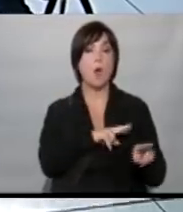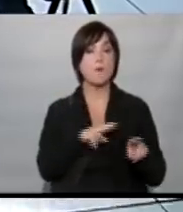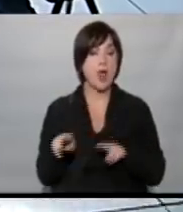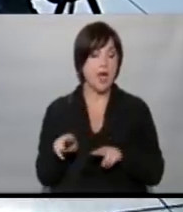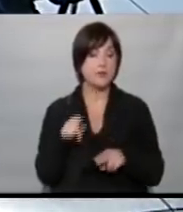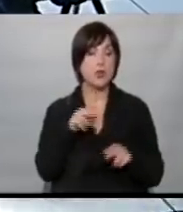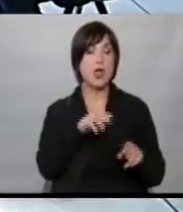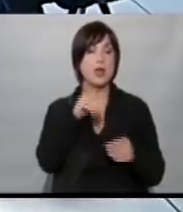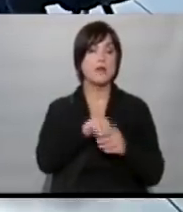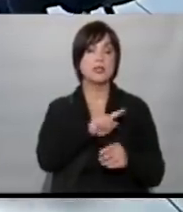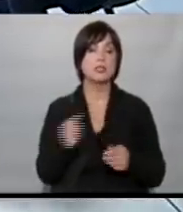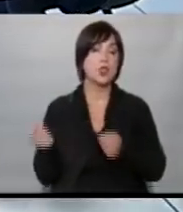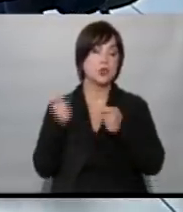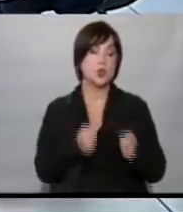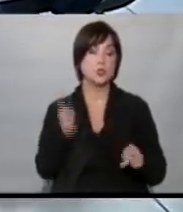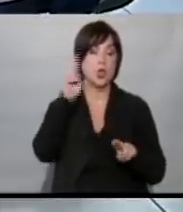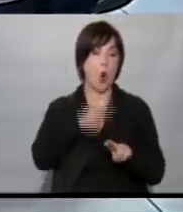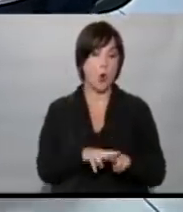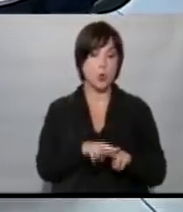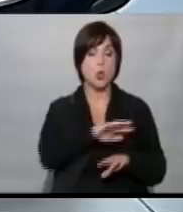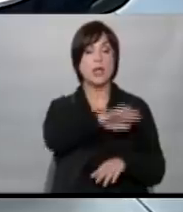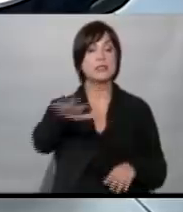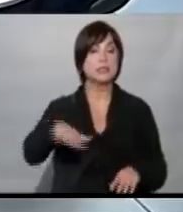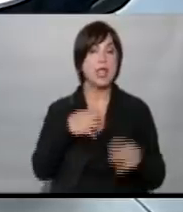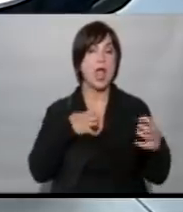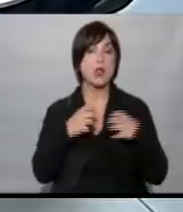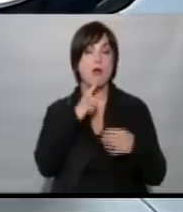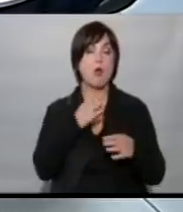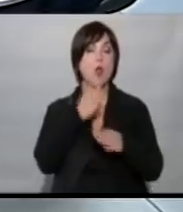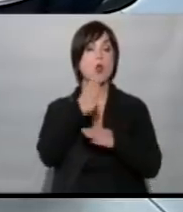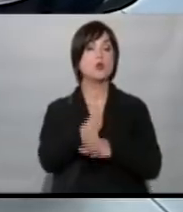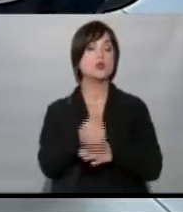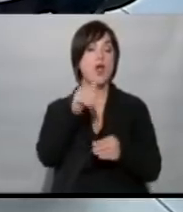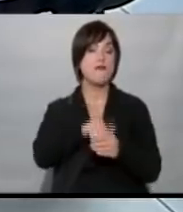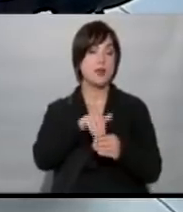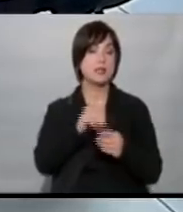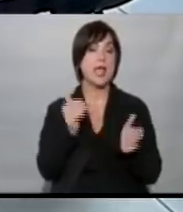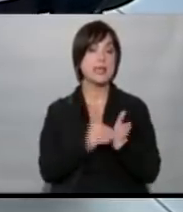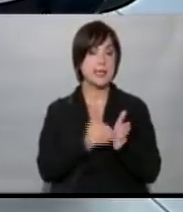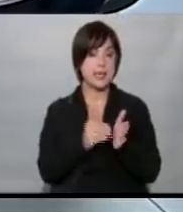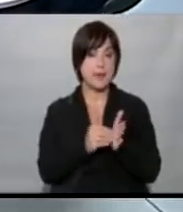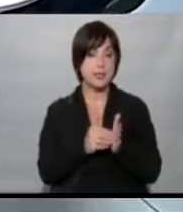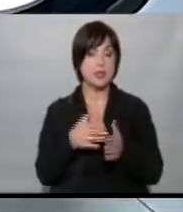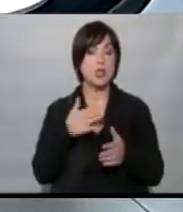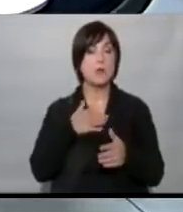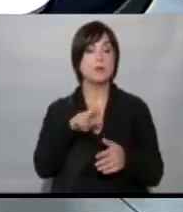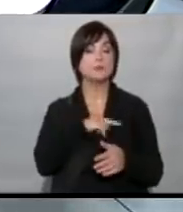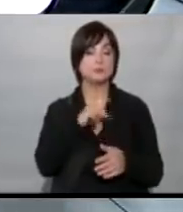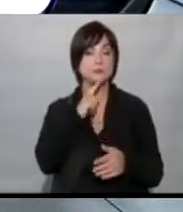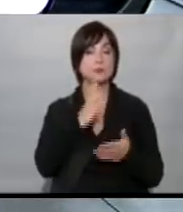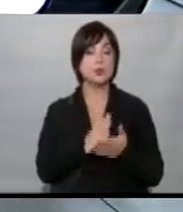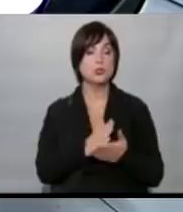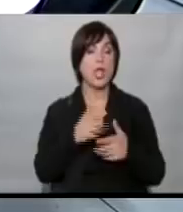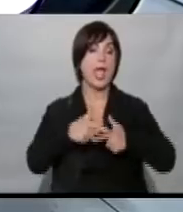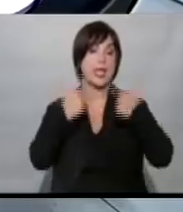на референдумот не се донесе одлука. Е сега сите актери кои што учествуваа во референдумот ќе треба да ги понесат последиците, она што е